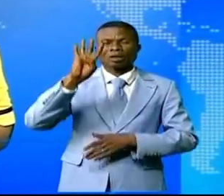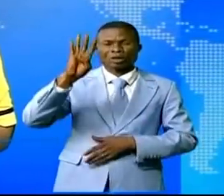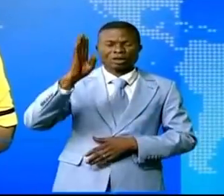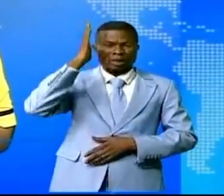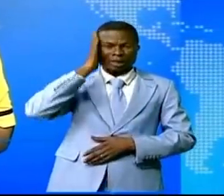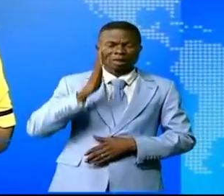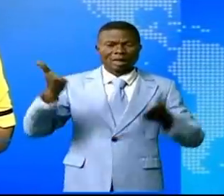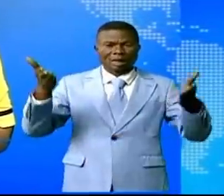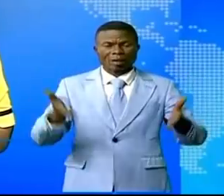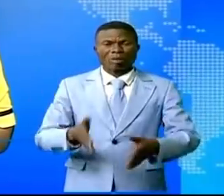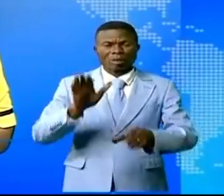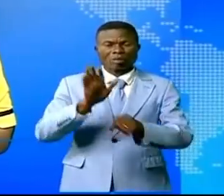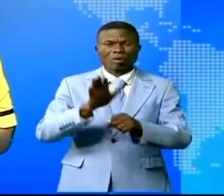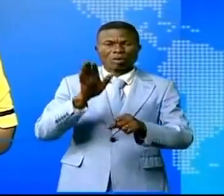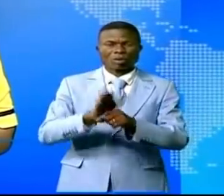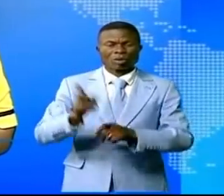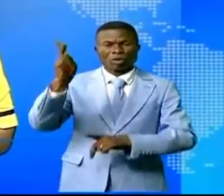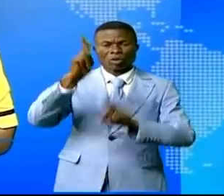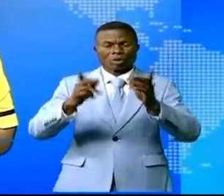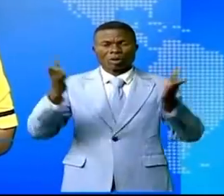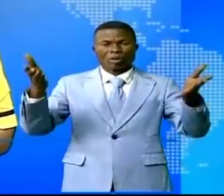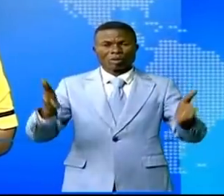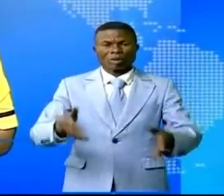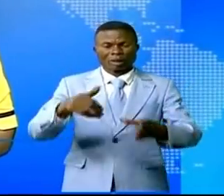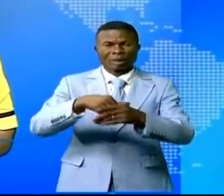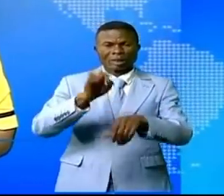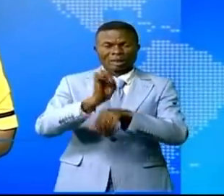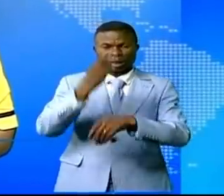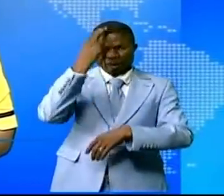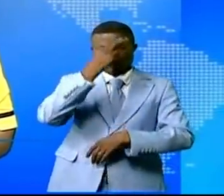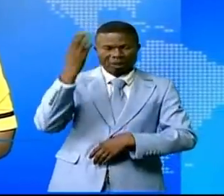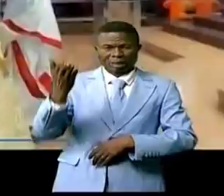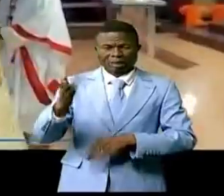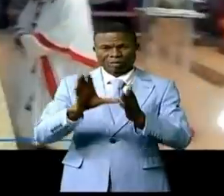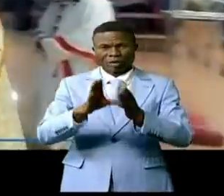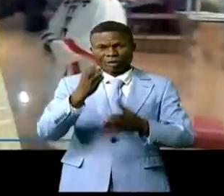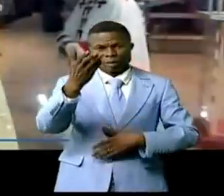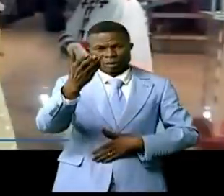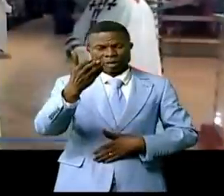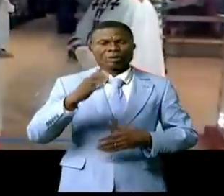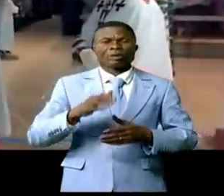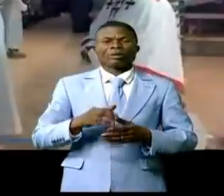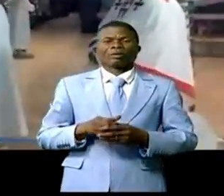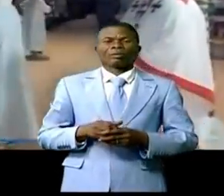présence d'une grande population de cette province.